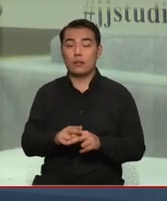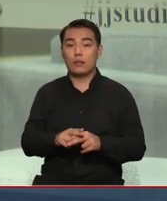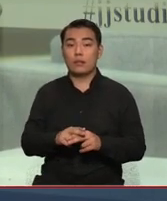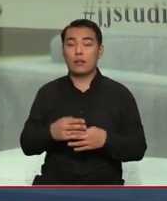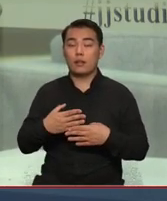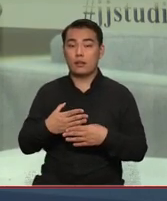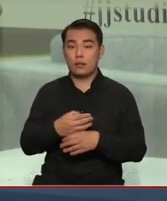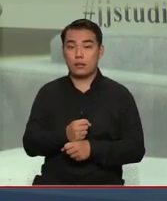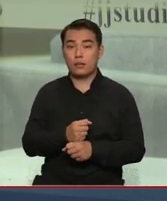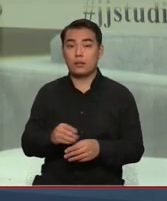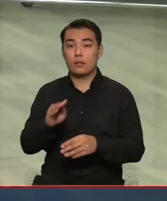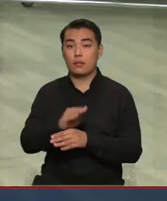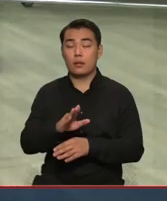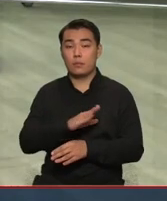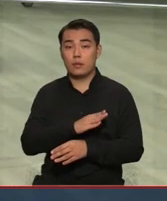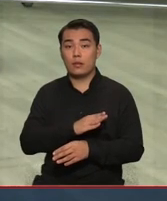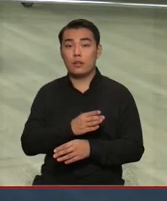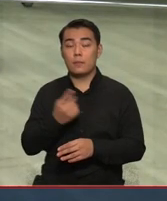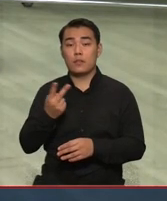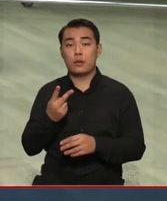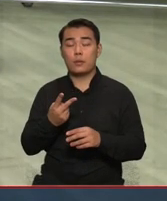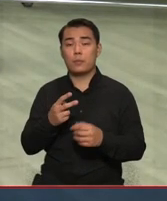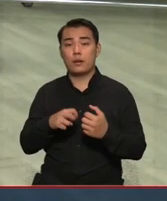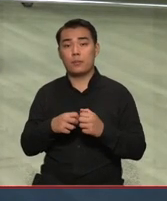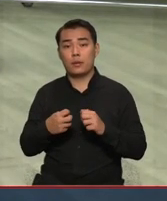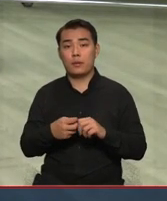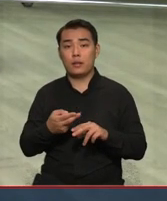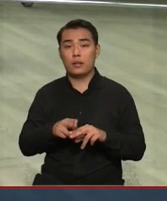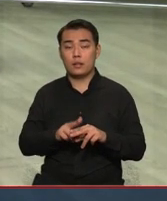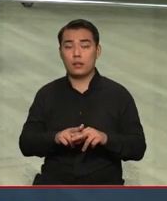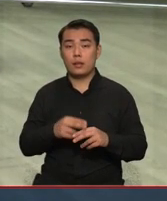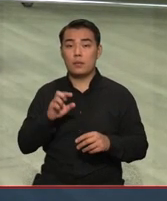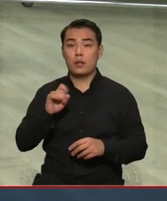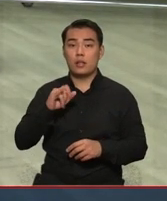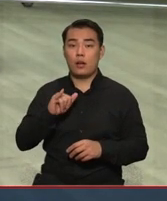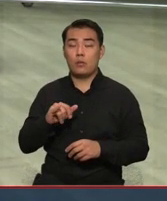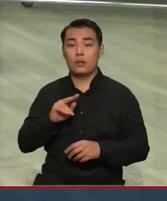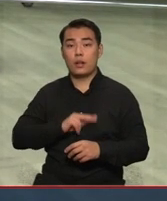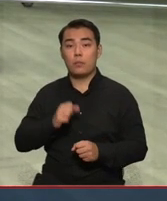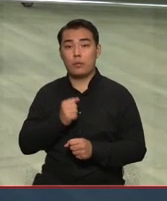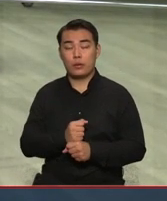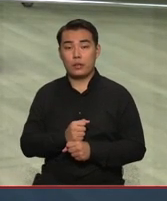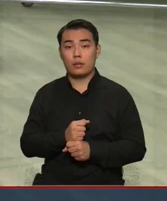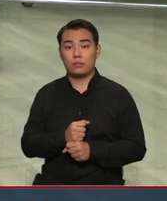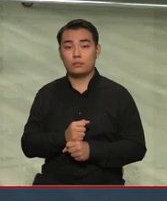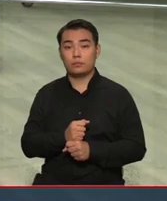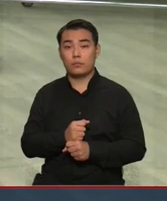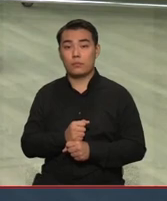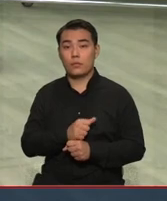біз енгіздік. Екінші мәселе мына барлау жұмыстарын жүргізіп, ол жерде жаңағы